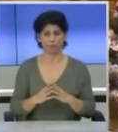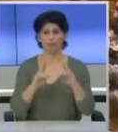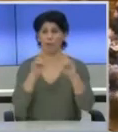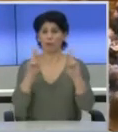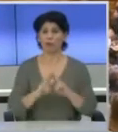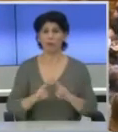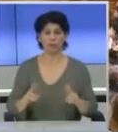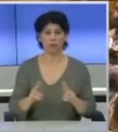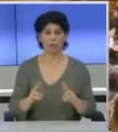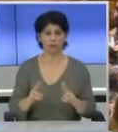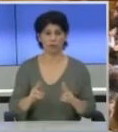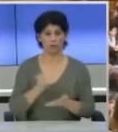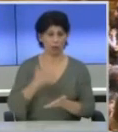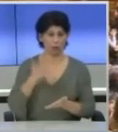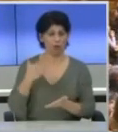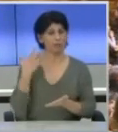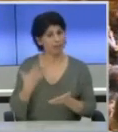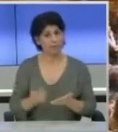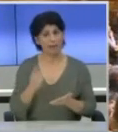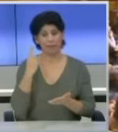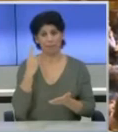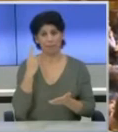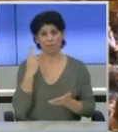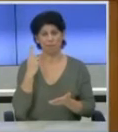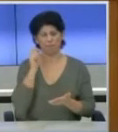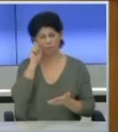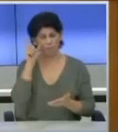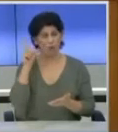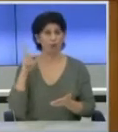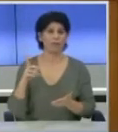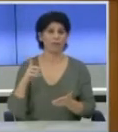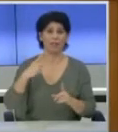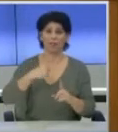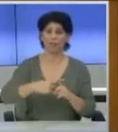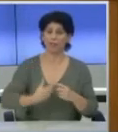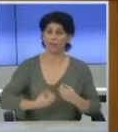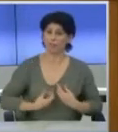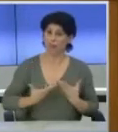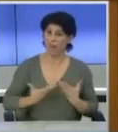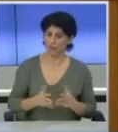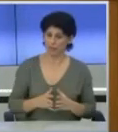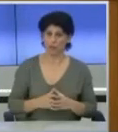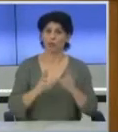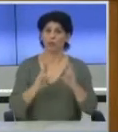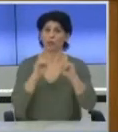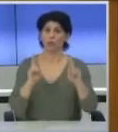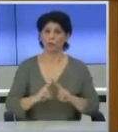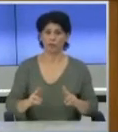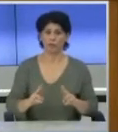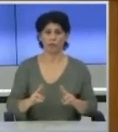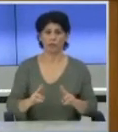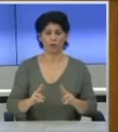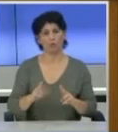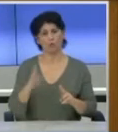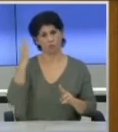από τους διεθνείς οίκους αξιολόγησης και όταν υπάρχει μία πρωτοφανής θετική διάθεση του Διεθνούς Οικονομικού